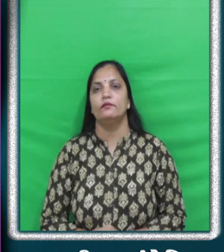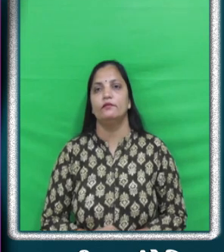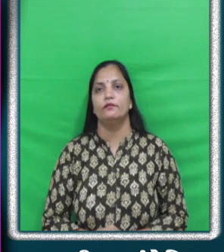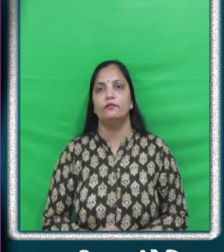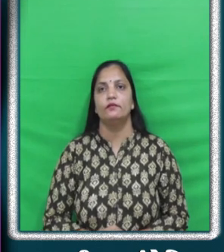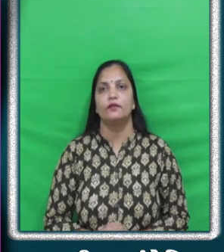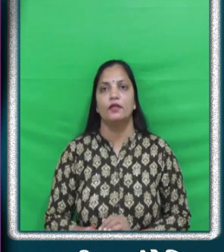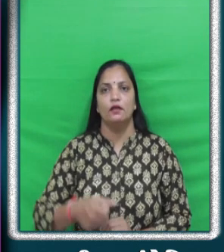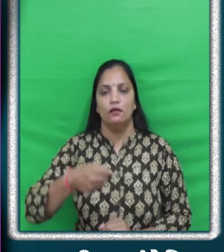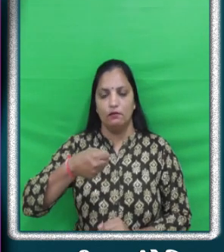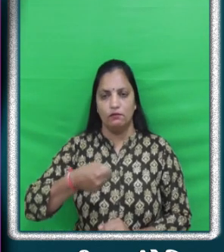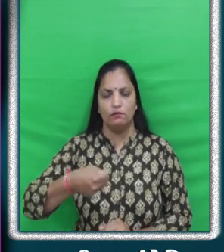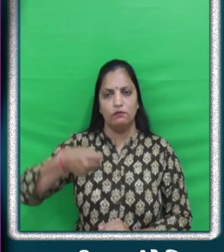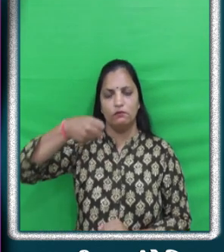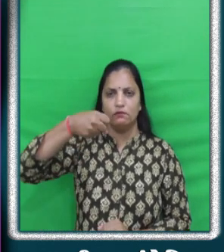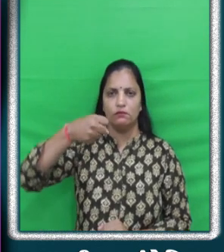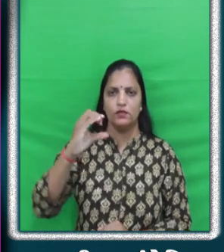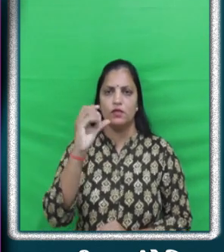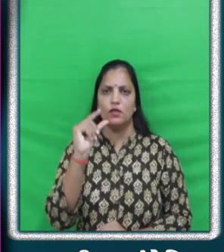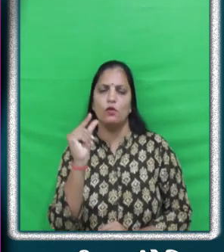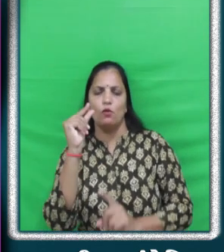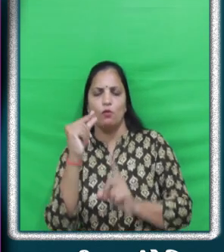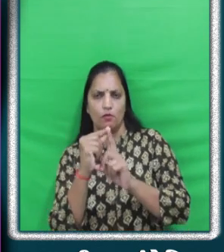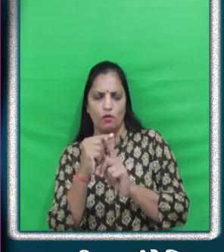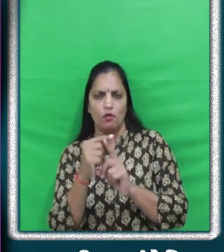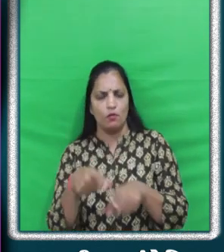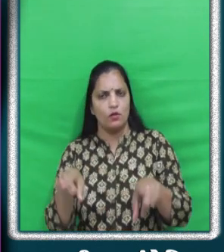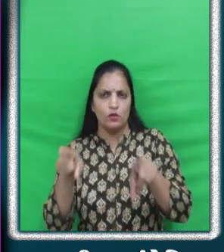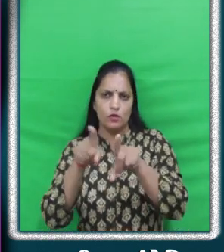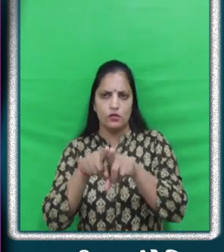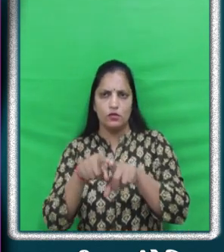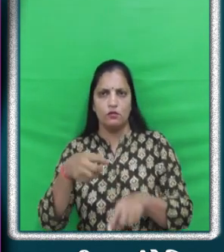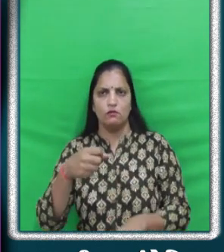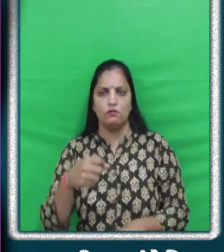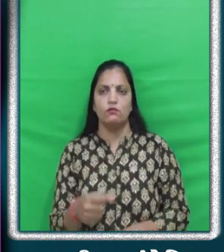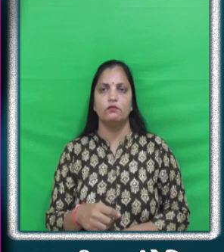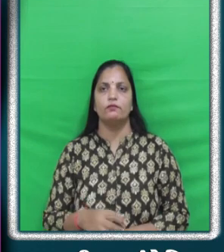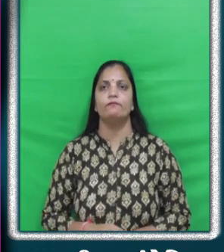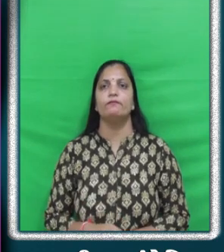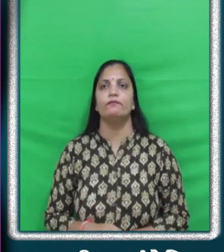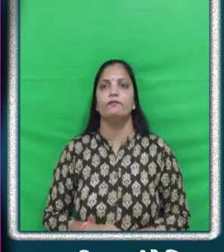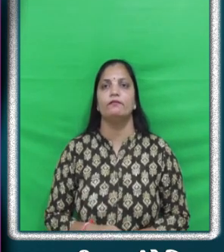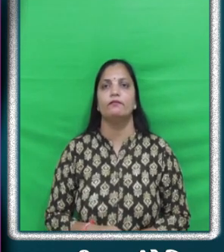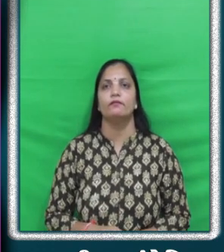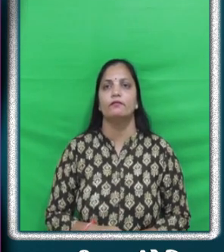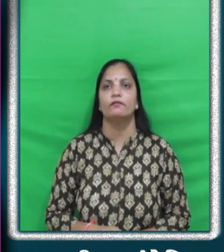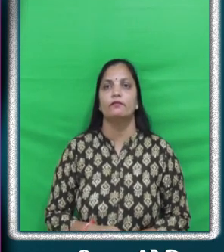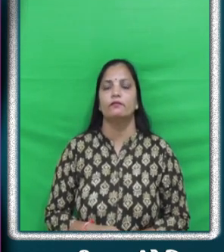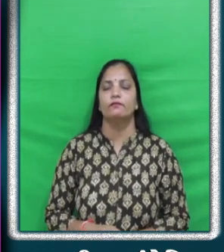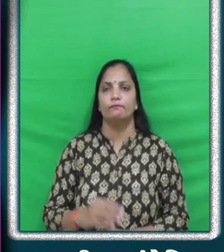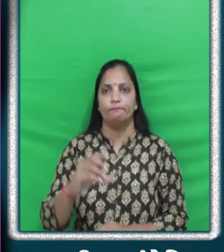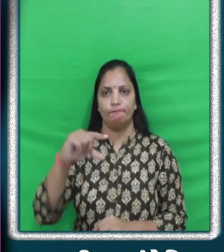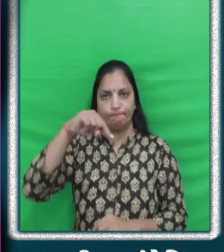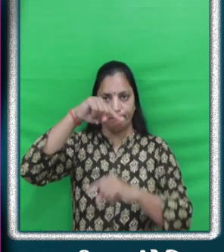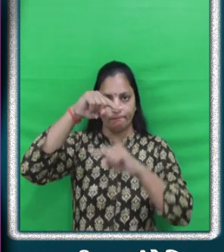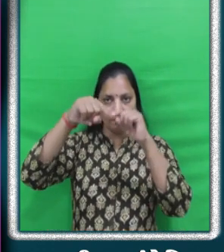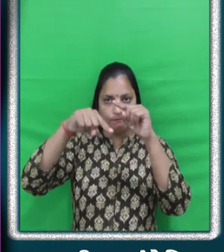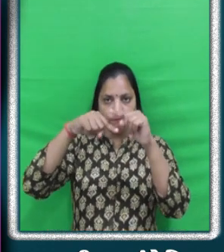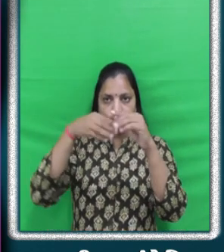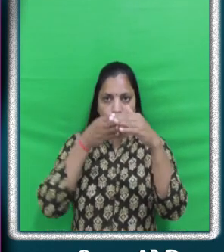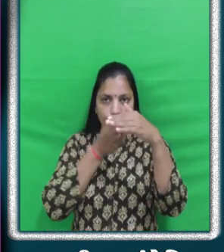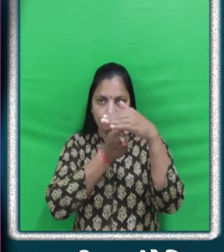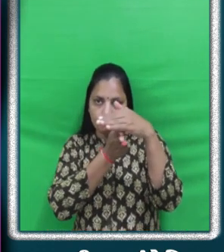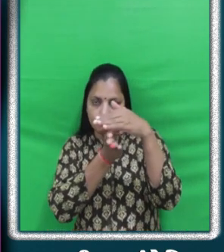કપ આકારનો ભાગ. જે રુધિર જે છે નકામા પદાર્થોને લઈને આવ્યું છે તે હવે ક્યાં જશે? બાઉમેનની કોથળીની અંદર